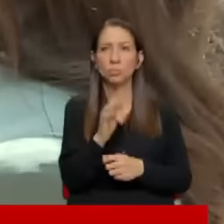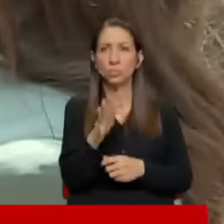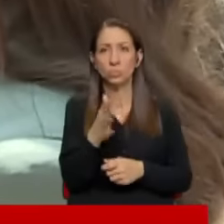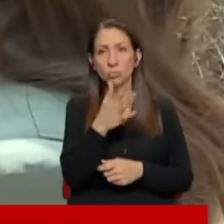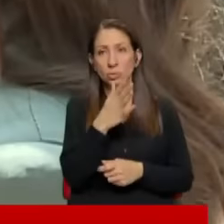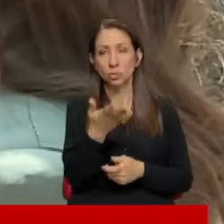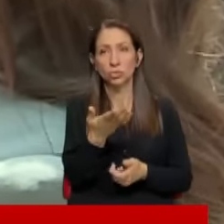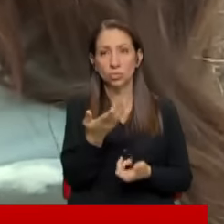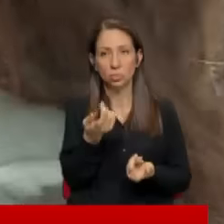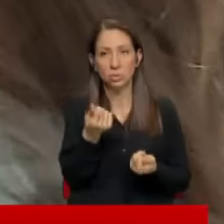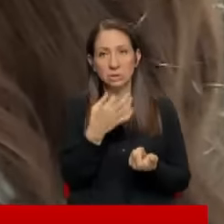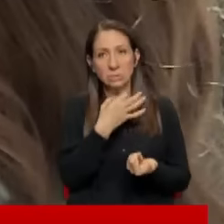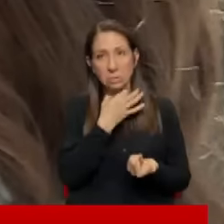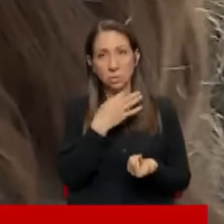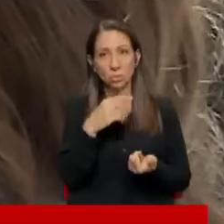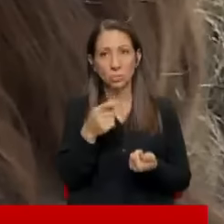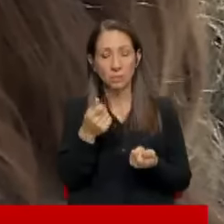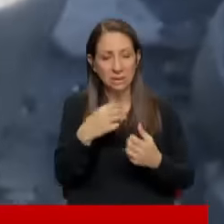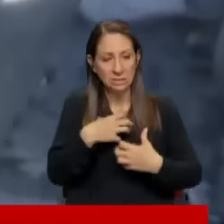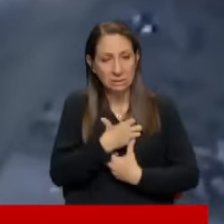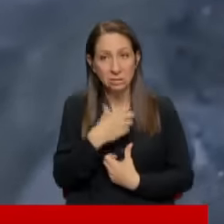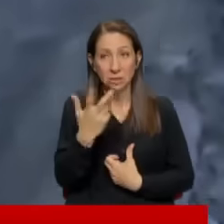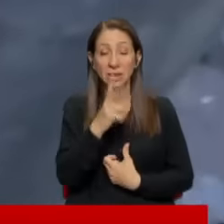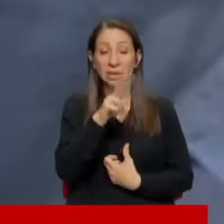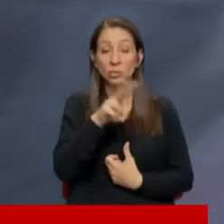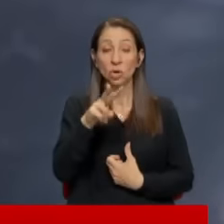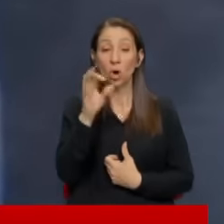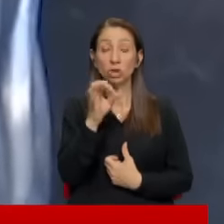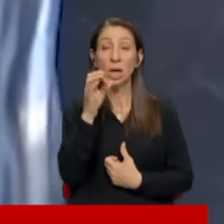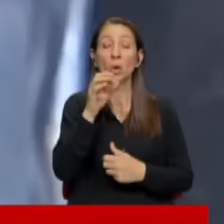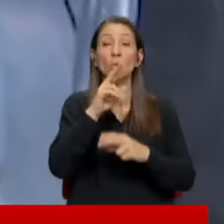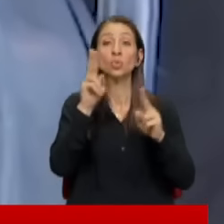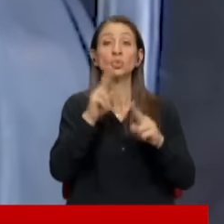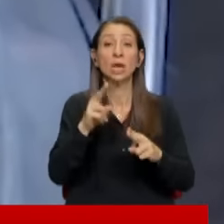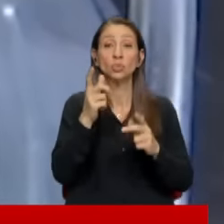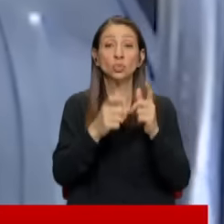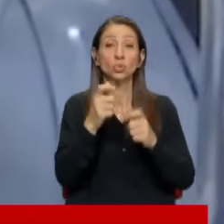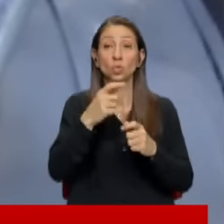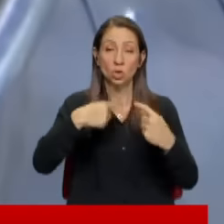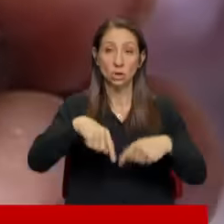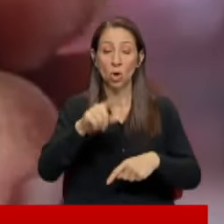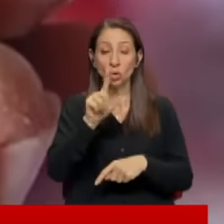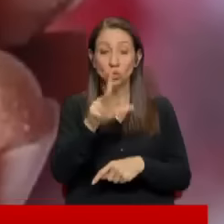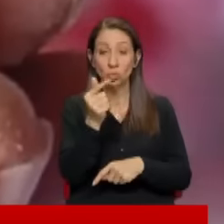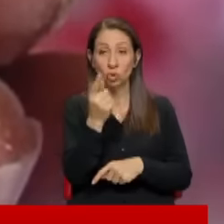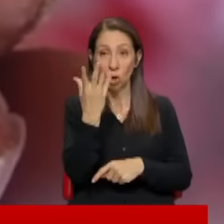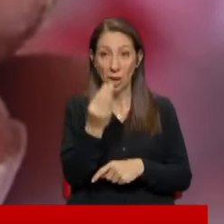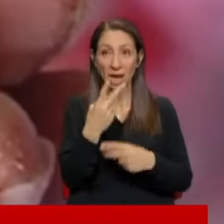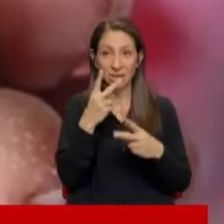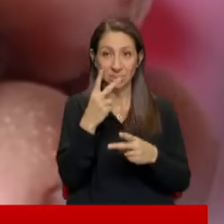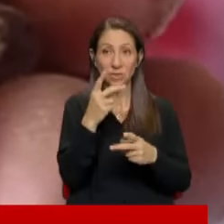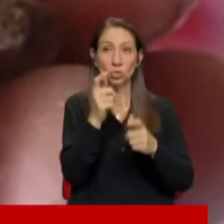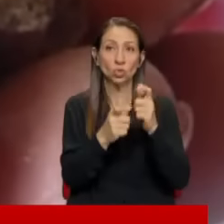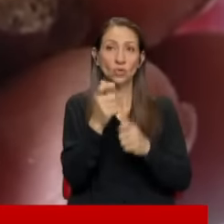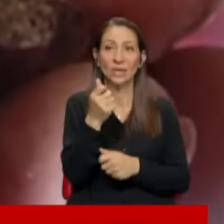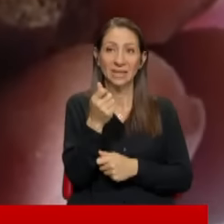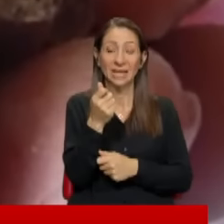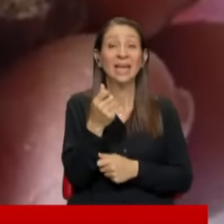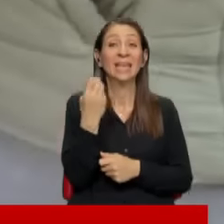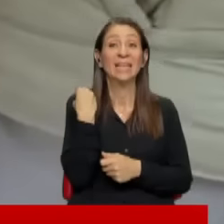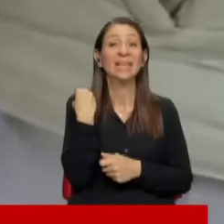Malum durumlardan dolayı şu an maddi sıkıntı çekiyoruz. 22 Ocak'ta Ulusal Süt Konseyi 13,5 lira olarak açıklamıştı çiğ sütün